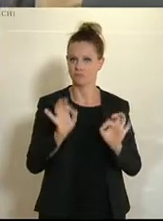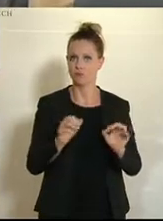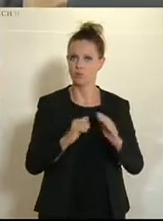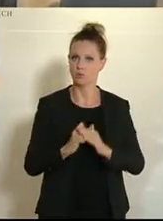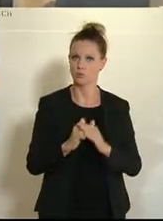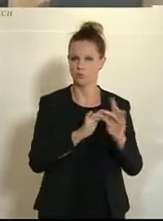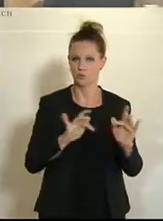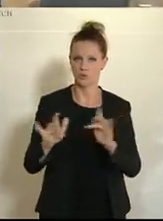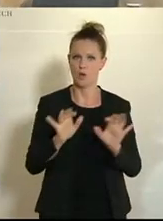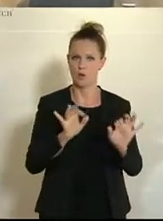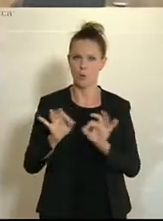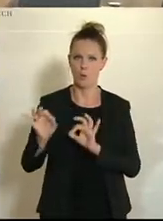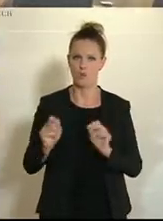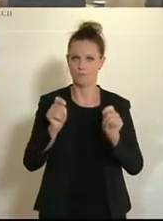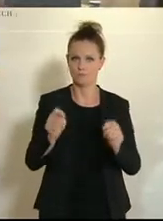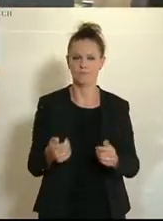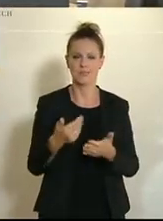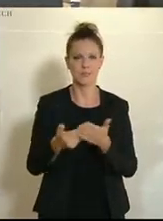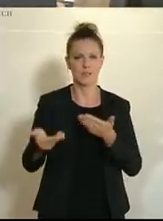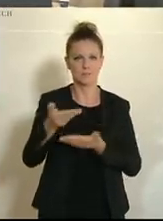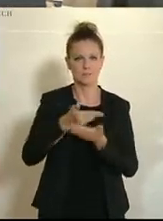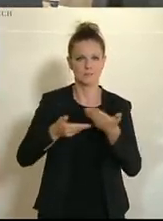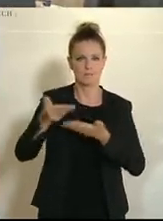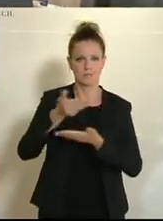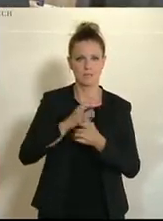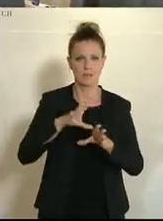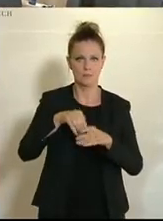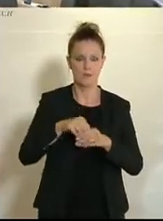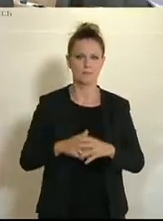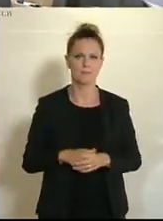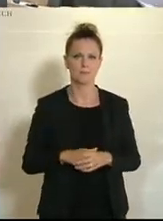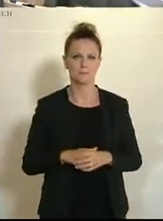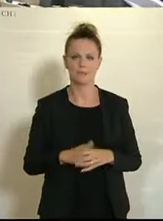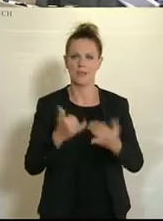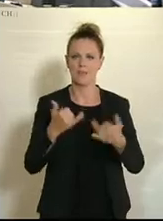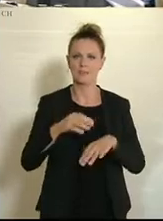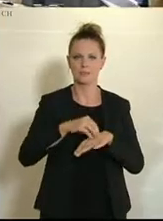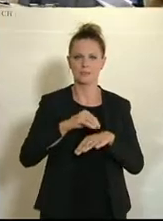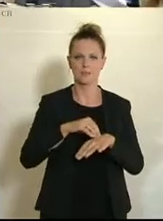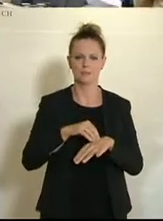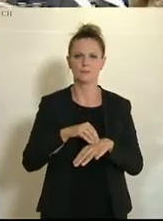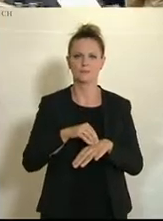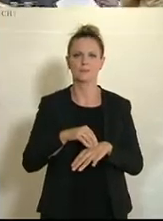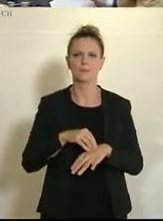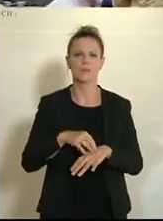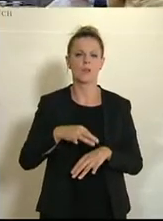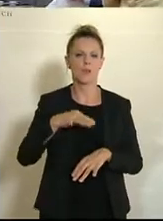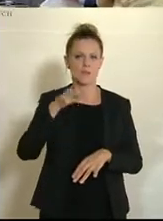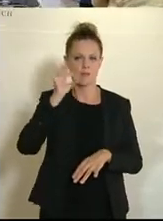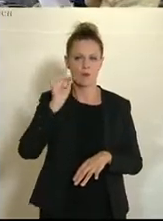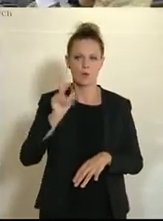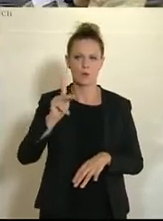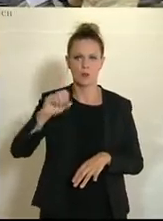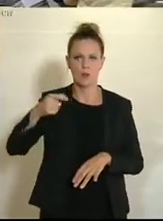und auf sie folgt jetzt Gudrun Kugler, Sprecherin für Menschenrechte und Vertriebene von der ÖVP.